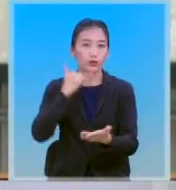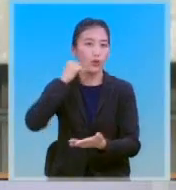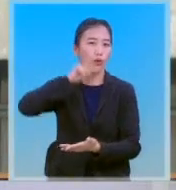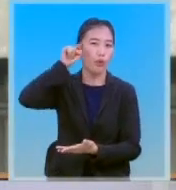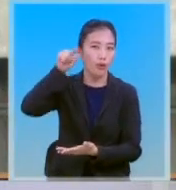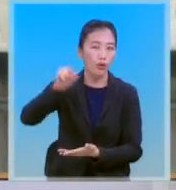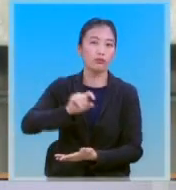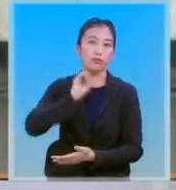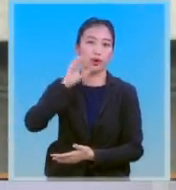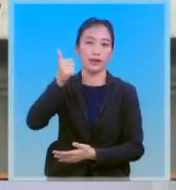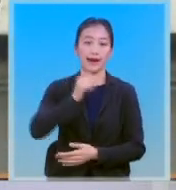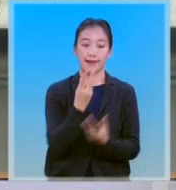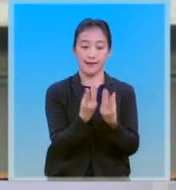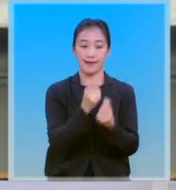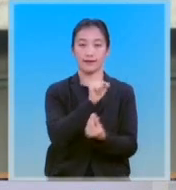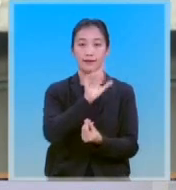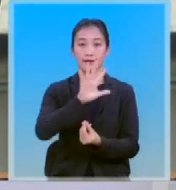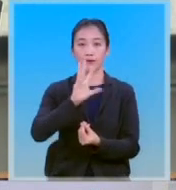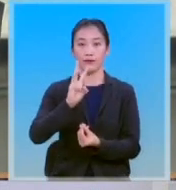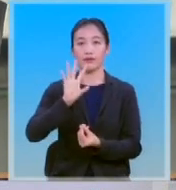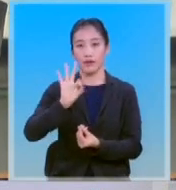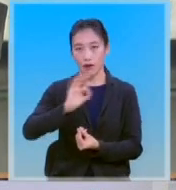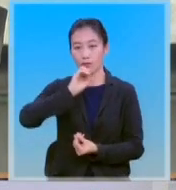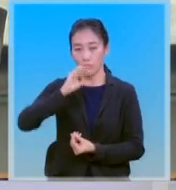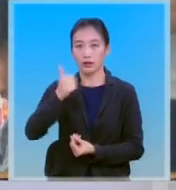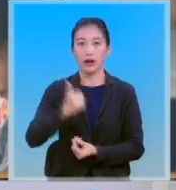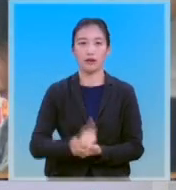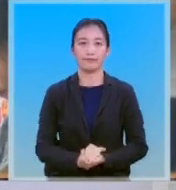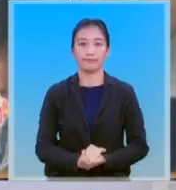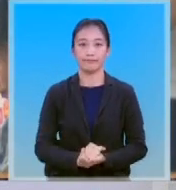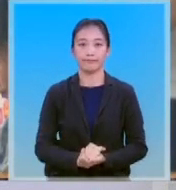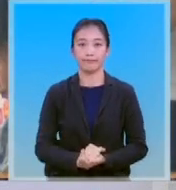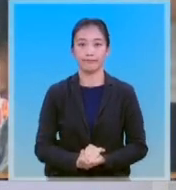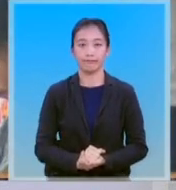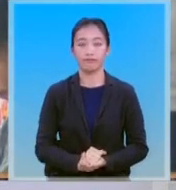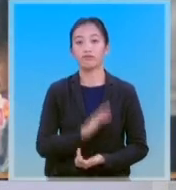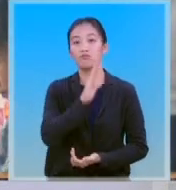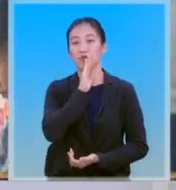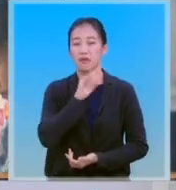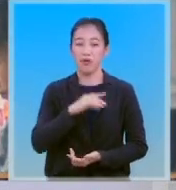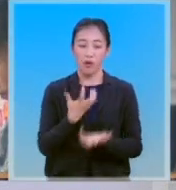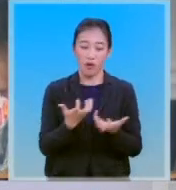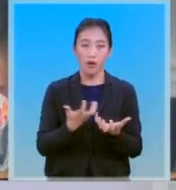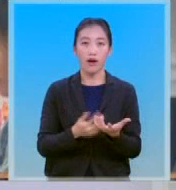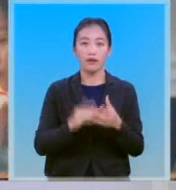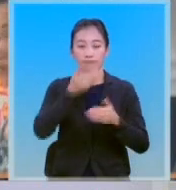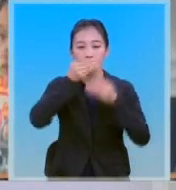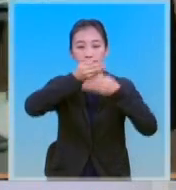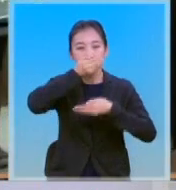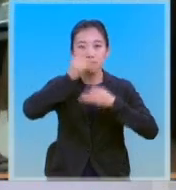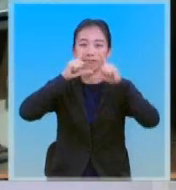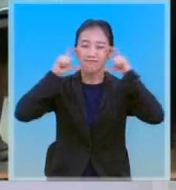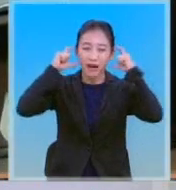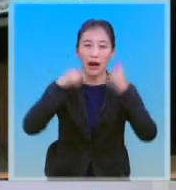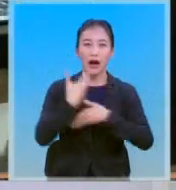ข1569ได้เลยค่ะเด ี๋ ยวก็ส่งเจ้าหน้าที่ไปเลย ต้องถูกดำเนินคดีนะเพราะว่าก่อนหน้านี้เนี่ยทางช่องเราก็ได้มีการประชาสัมพันธ์ไ